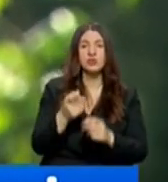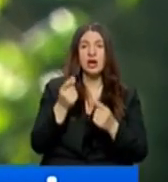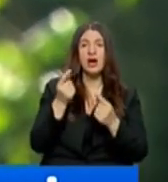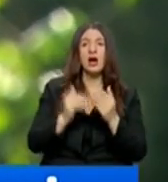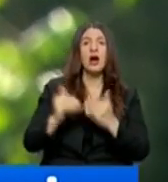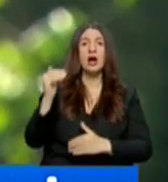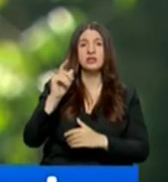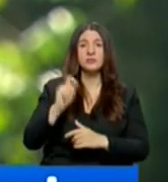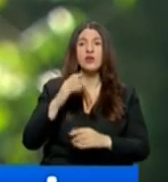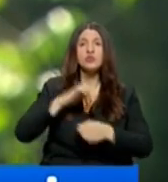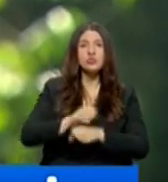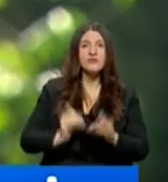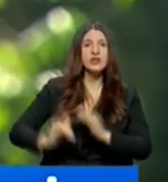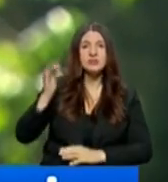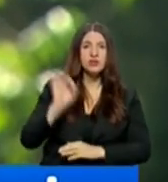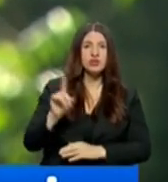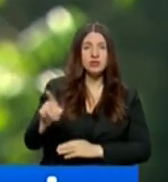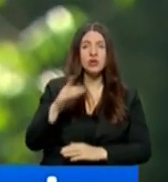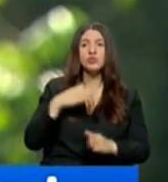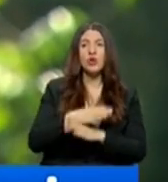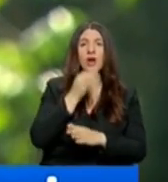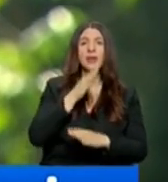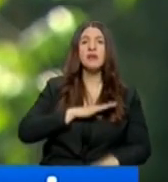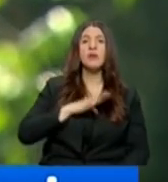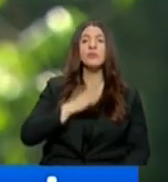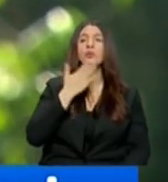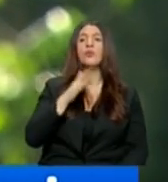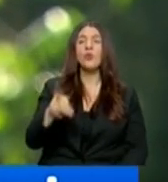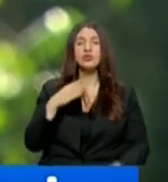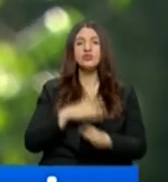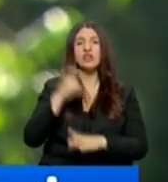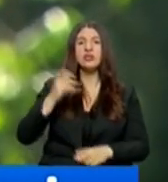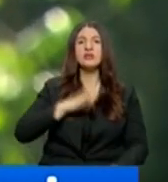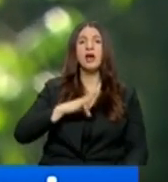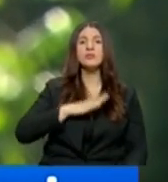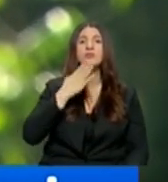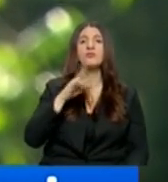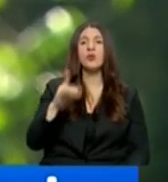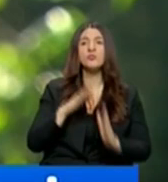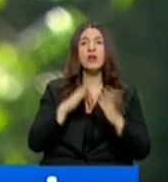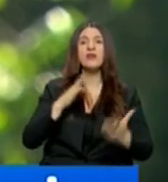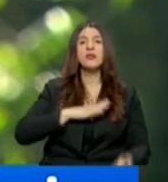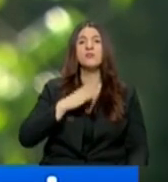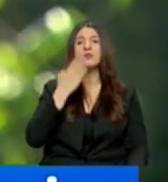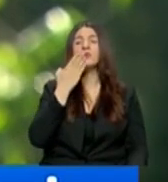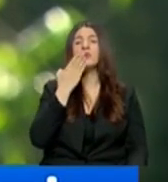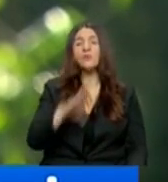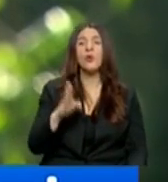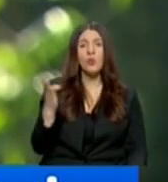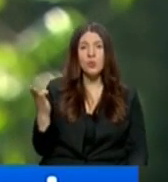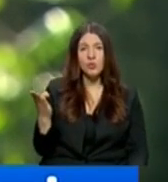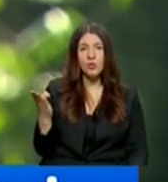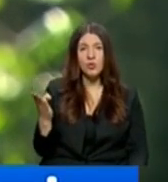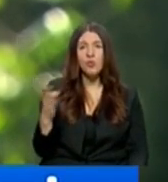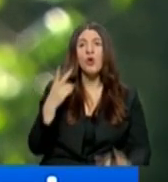Zulmü artırıyorlar her seferinde. Doğru habere tahammül edemiyorlar, gerçeklere tahammül edemiyorlar, muhalefete tahammül